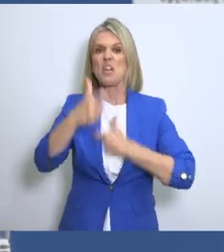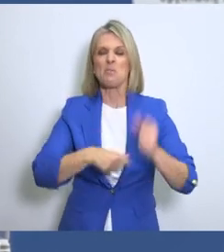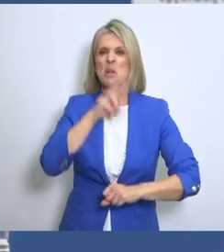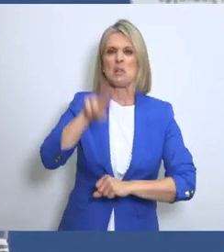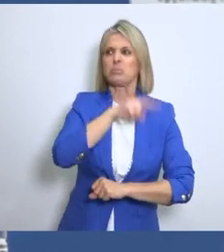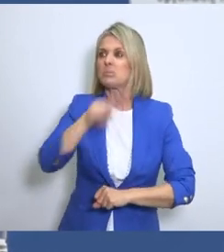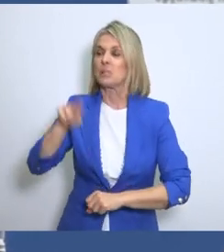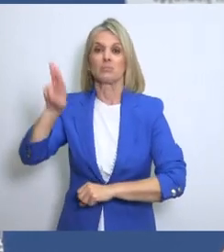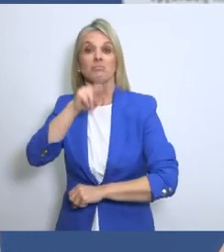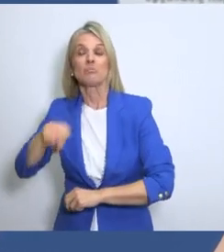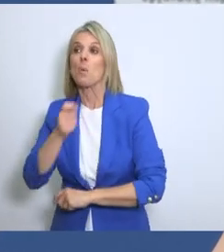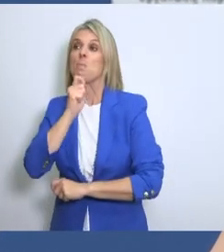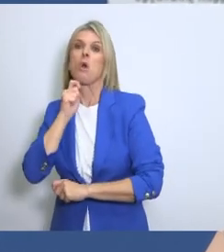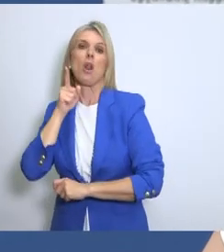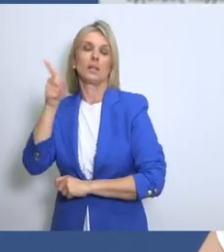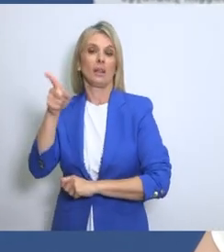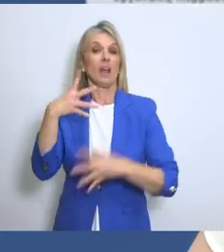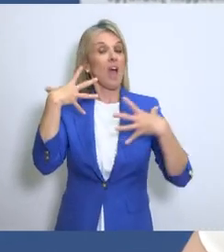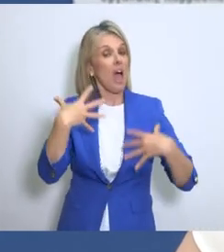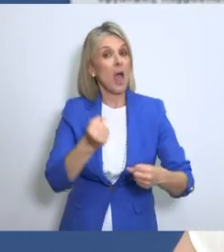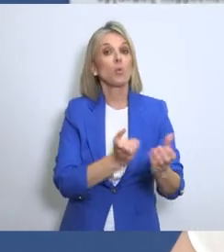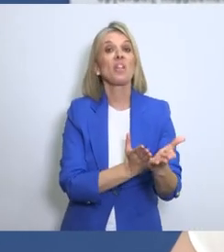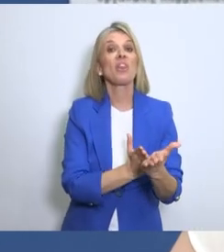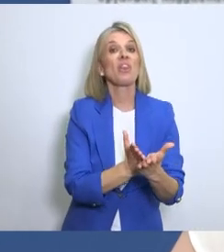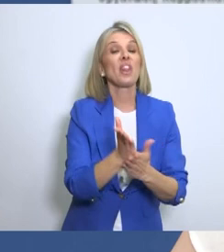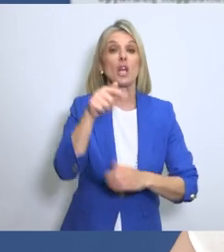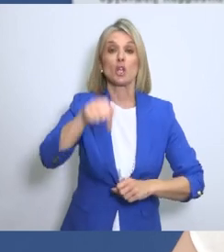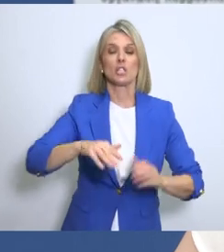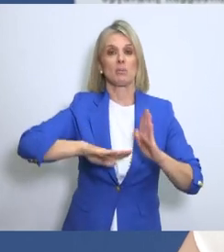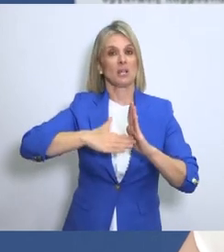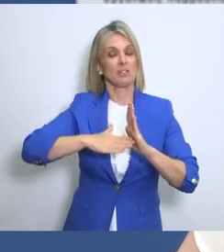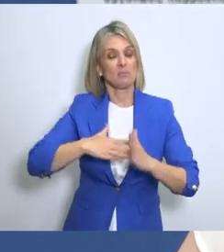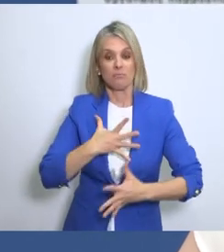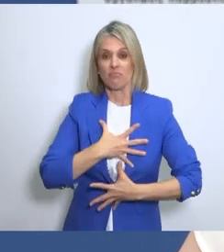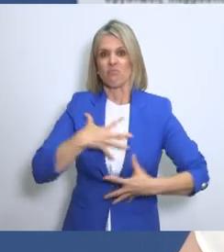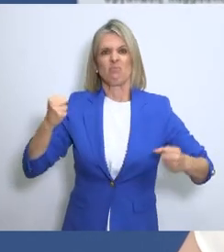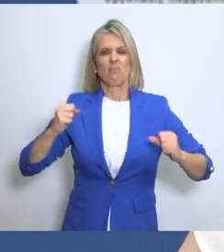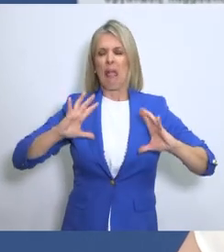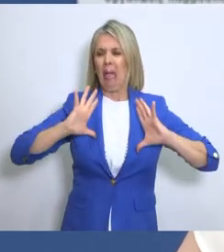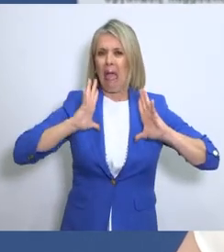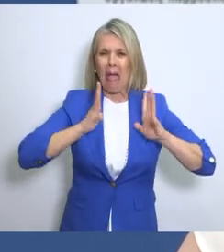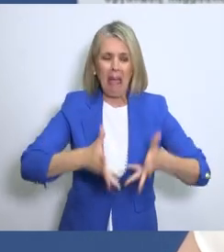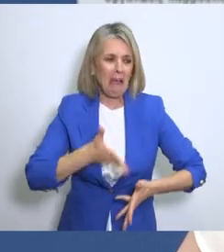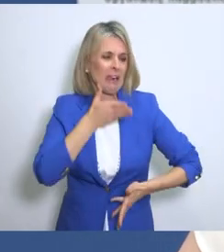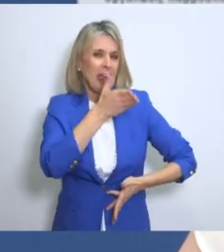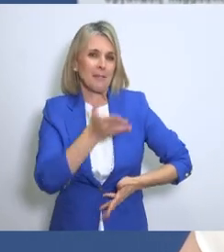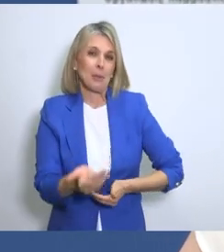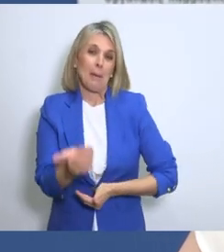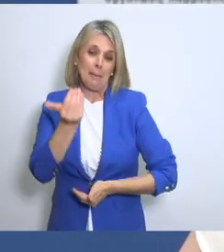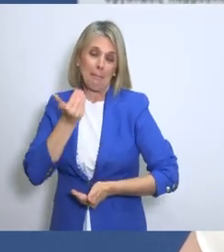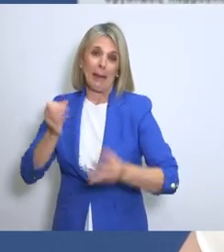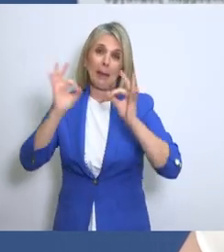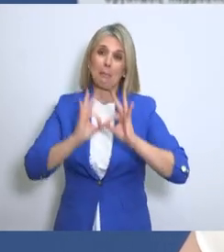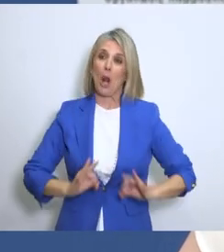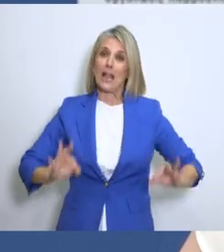σκηνικού. Έχουν το δίκιο τους σήμερα οι εργαζόμενοι και οι νέοι που αισθάνονται οργή και αηδία σε μια προεκλογική δήθεν